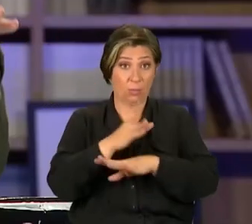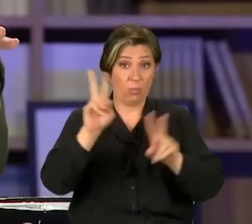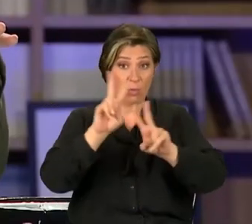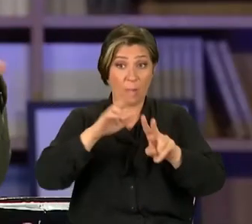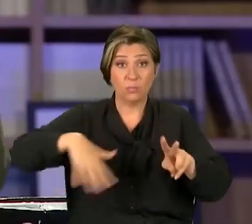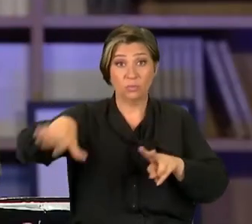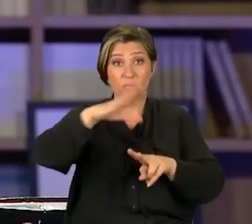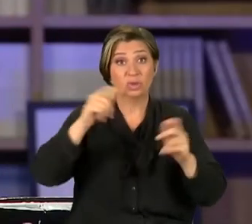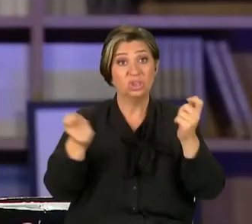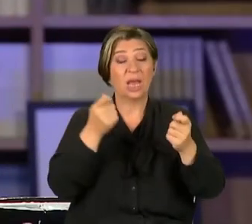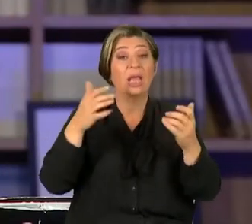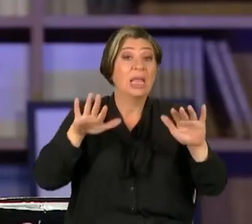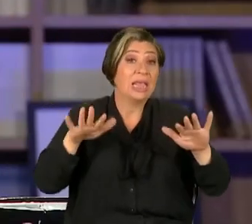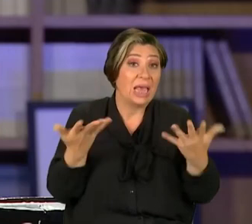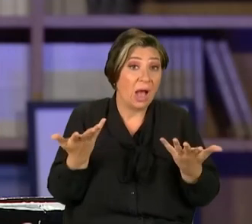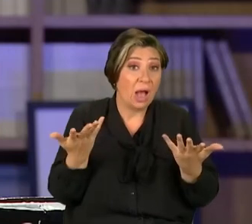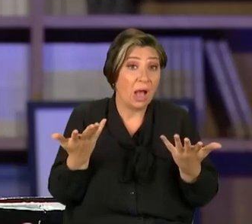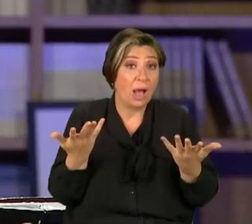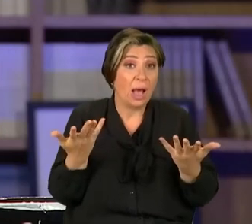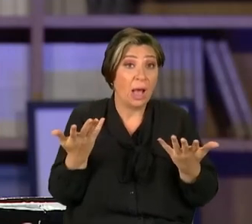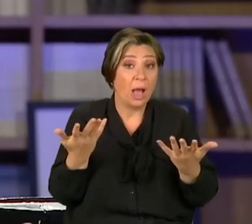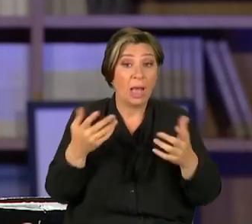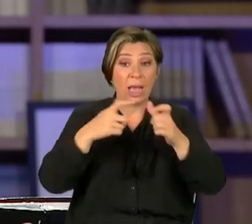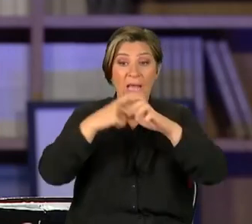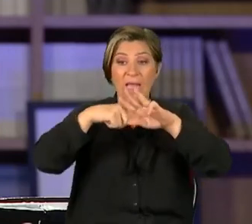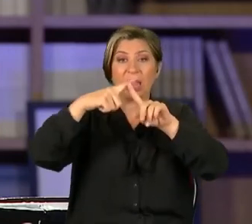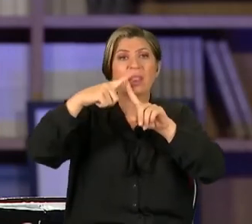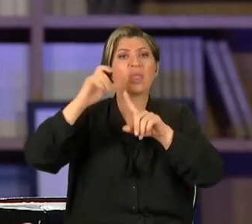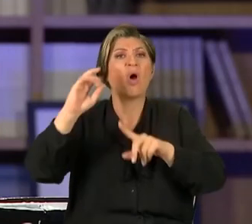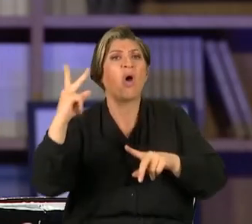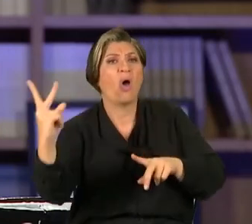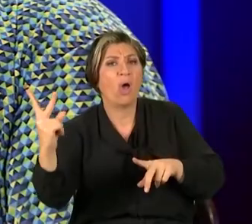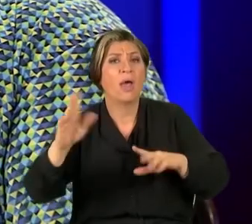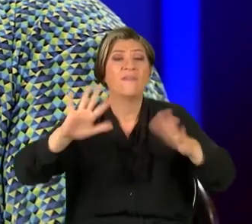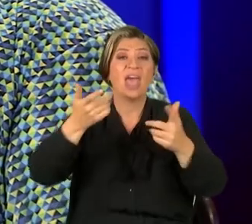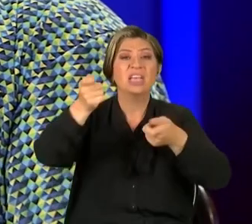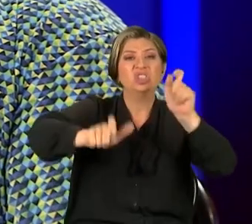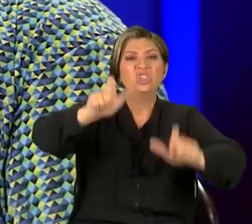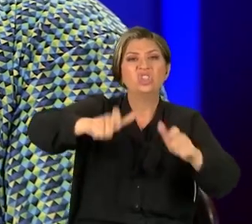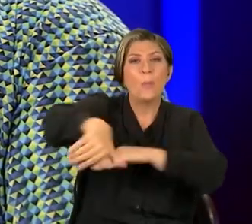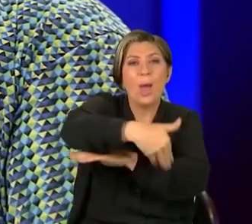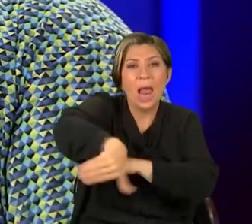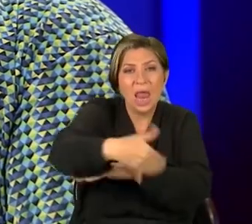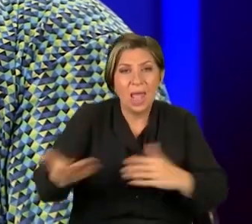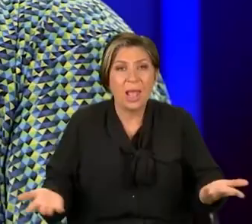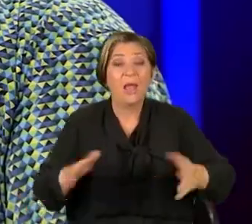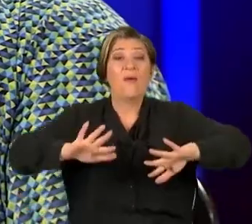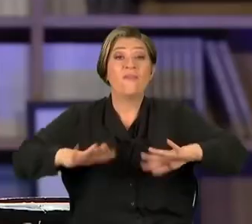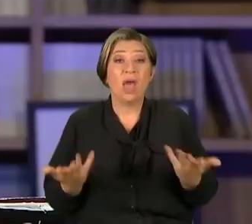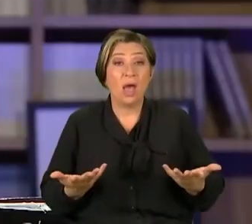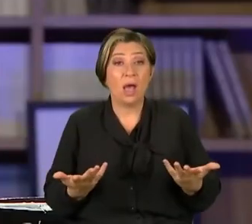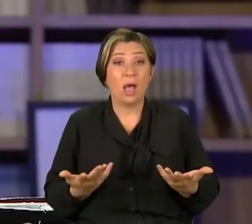moda olan bütün işler ya Ee gettolardan ya işçi mahallelerinden ya